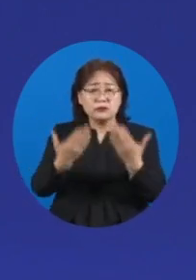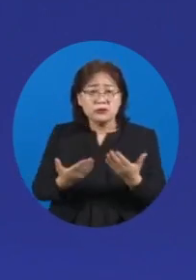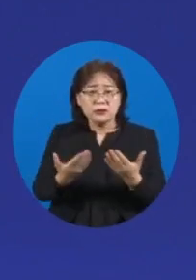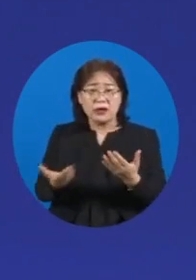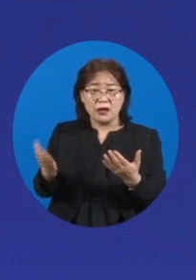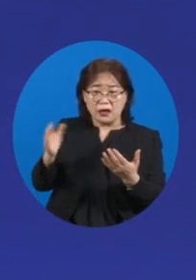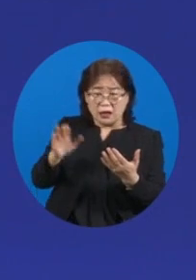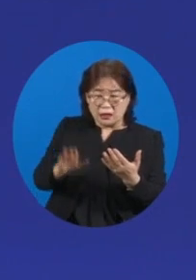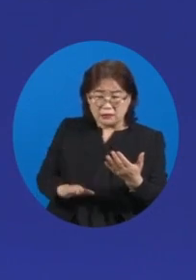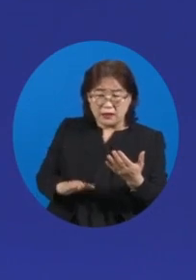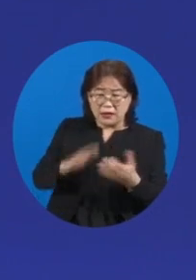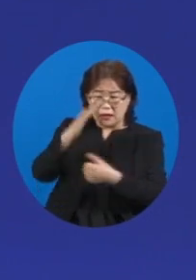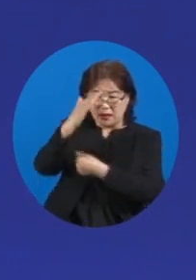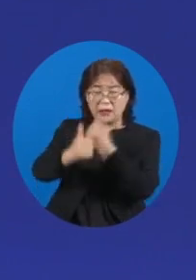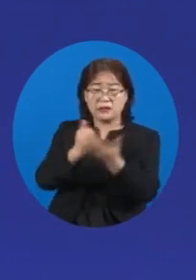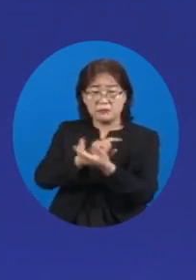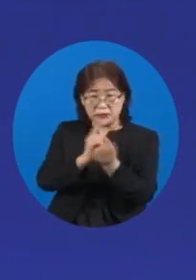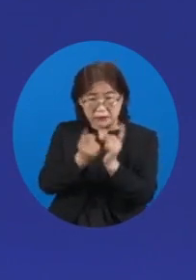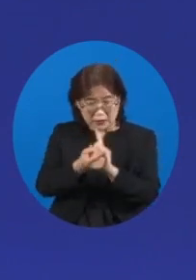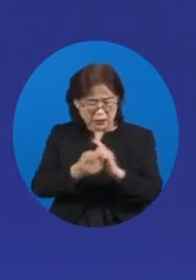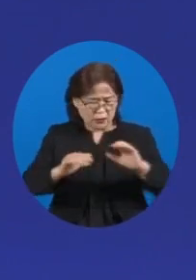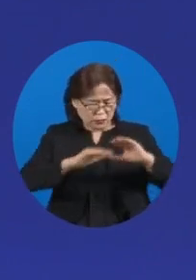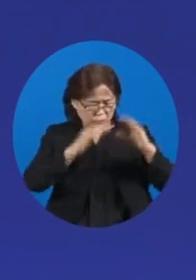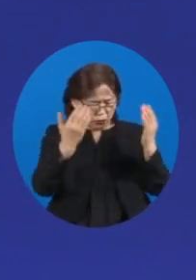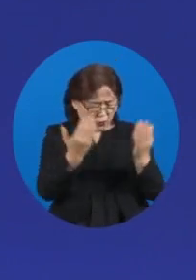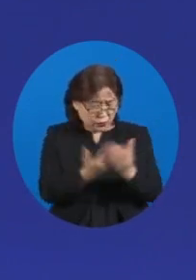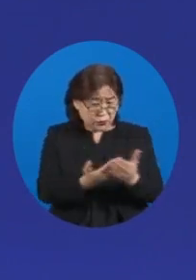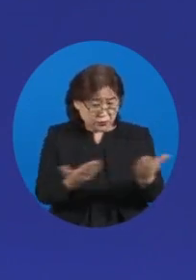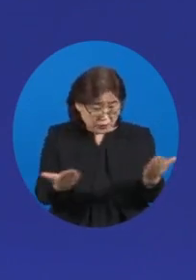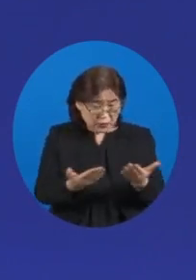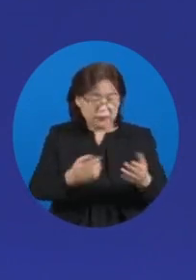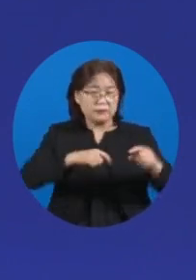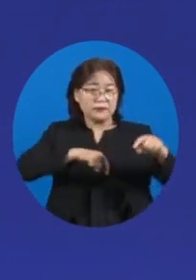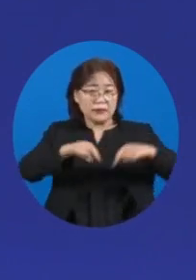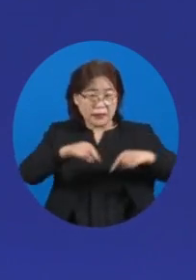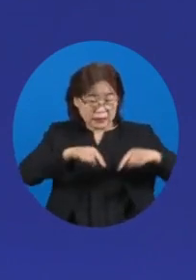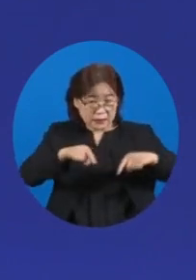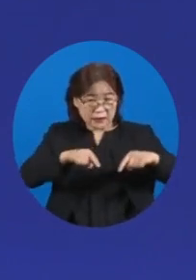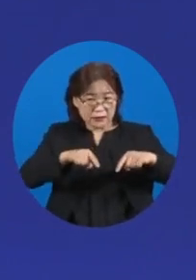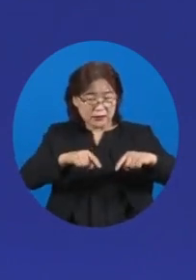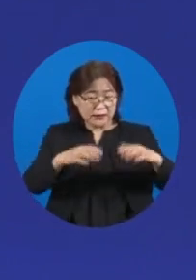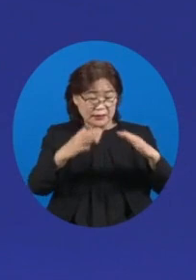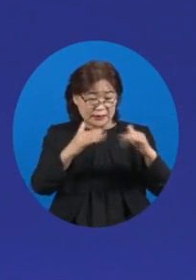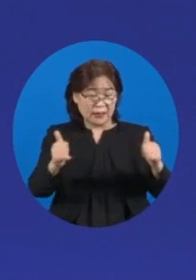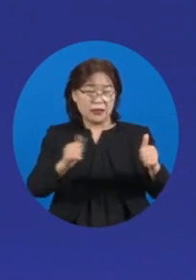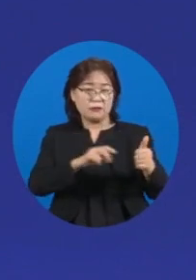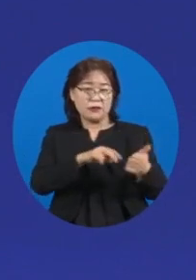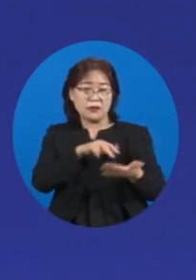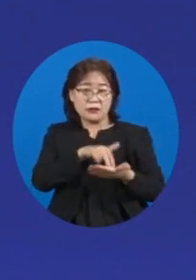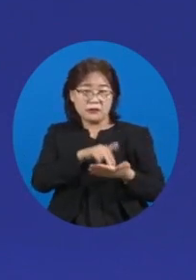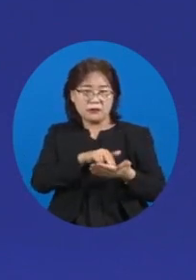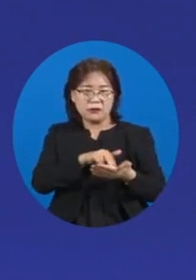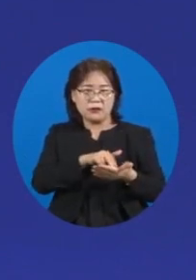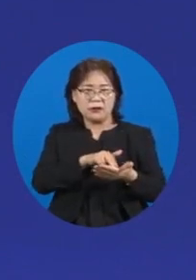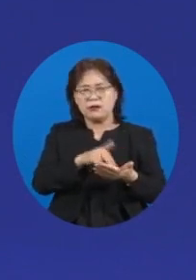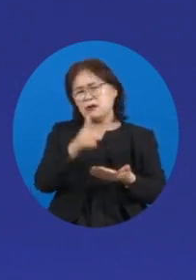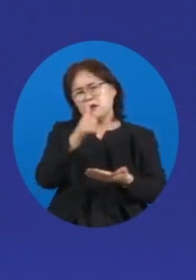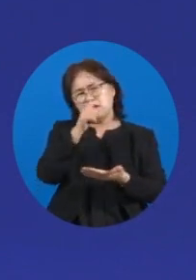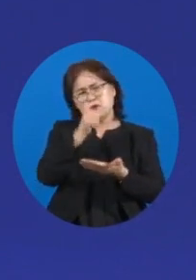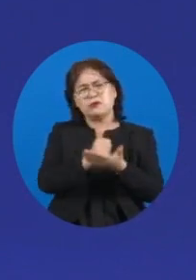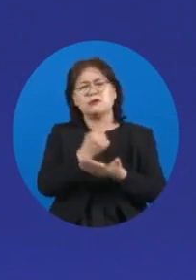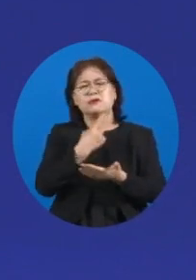그런데 하나님을 대신해서 모든 밥물을 주관하고 타스 리던 인간이 그만 죄를 짓고